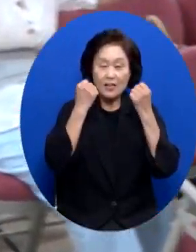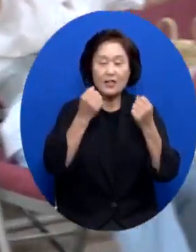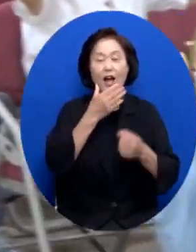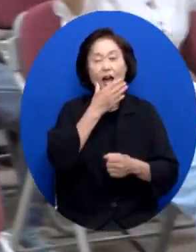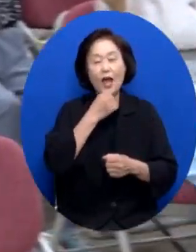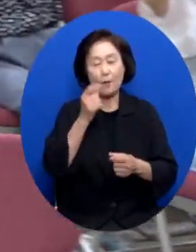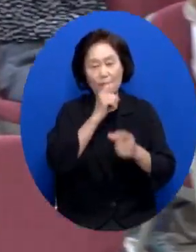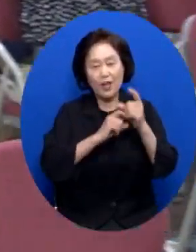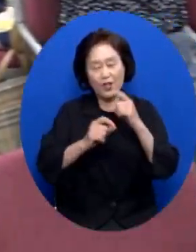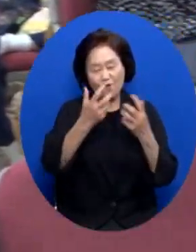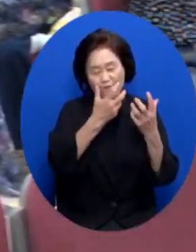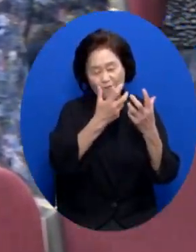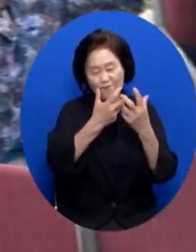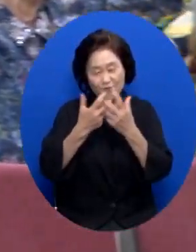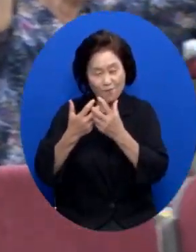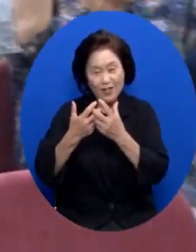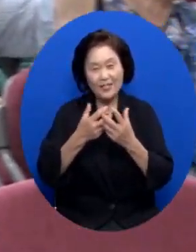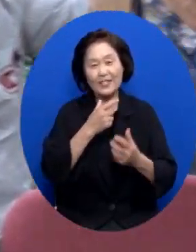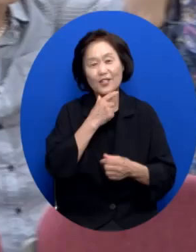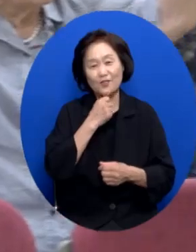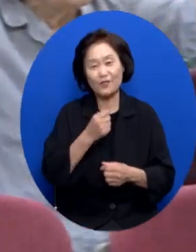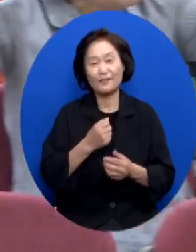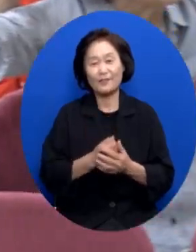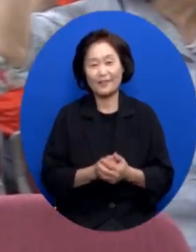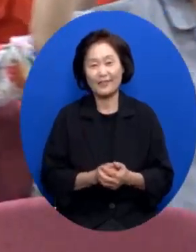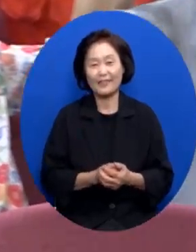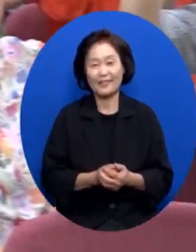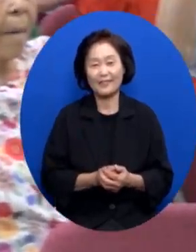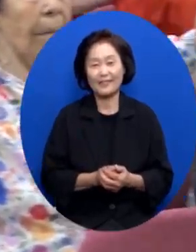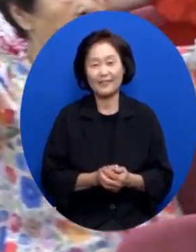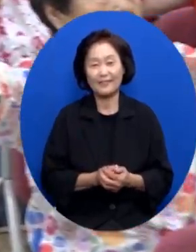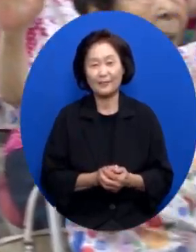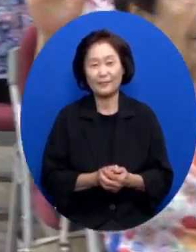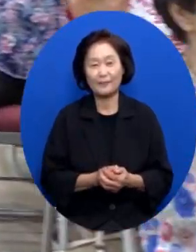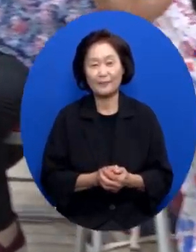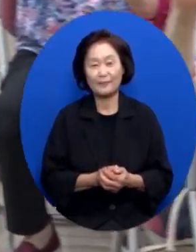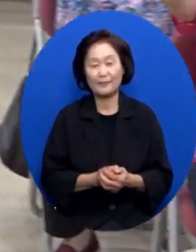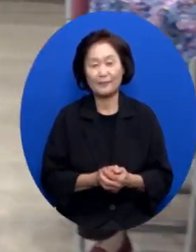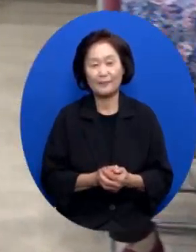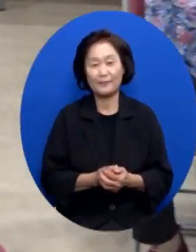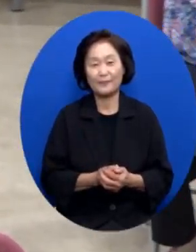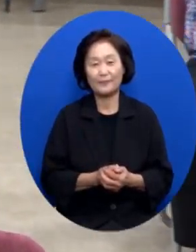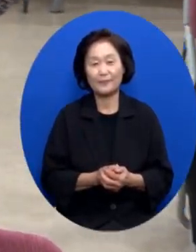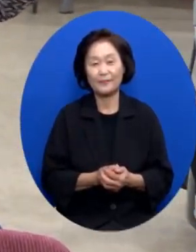풍성해지길 소망합니다. CTS 뉴스 서세롬입니다.